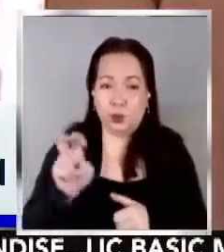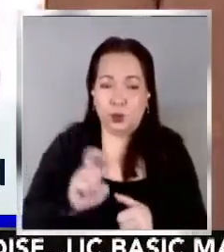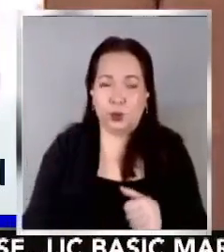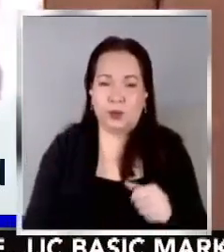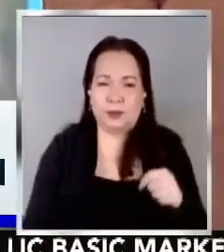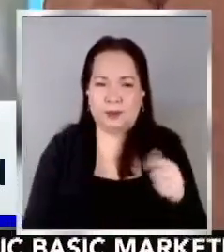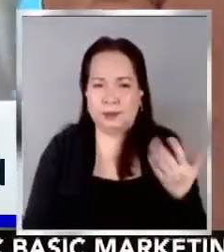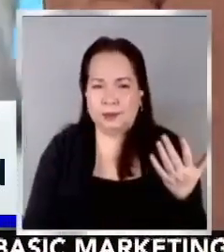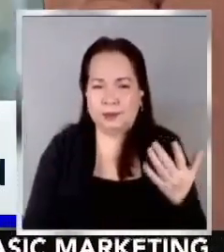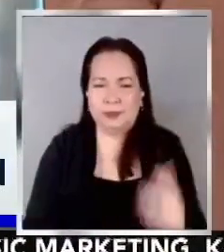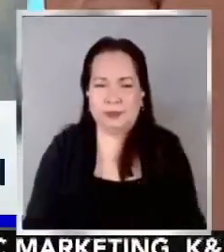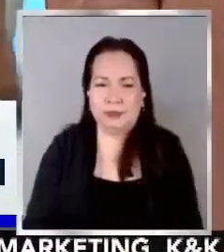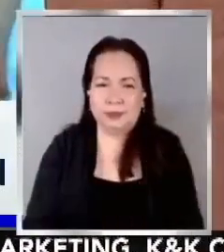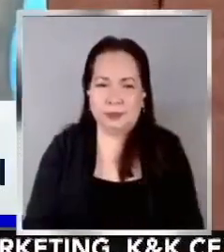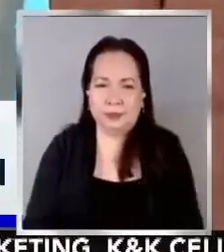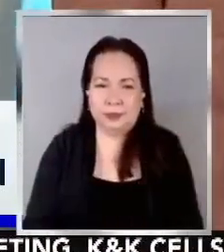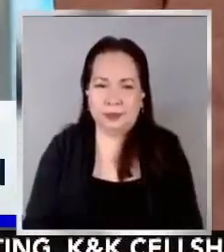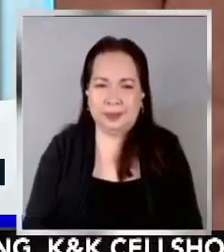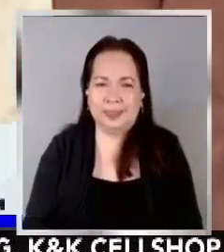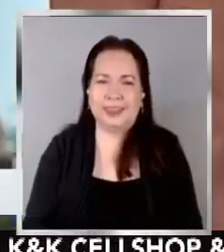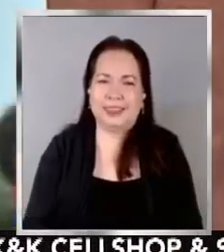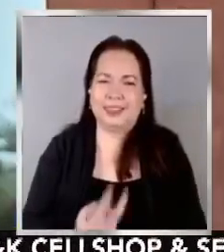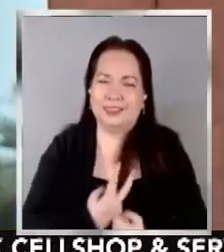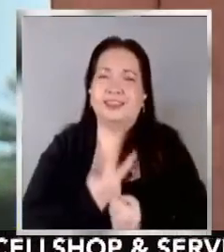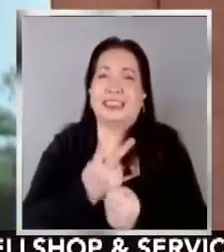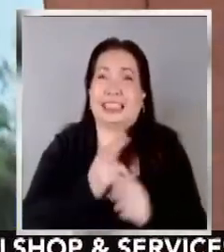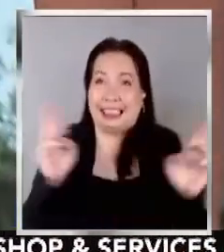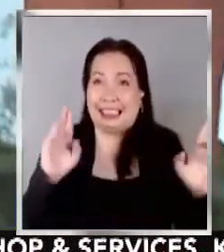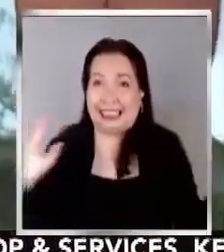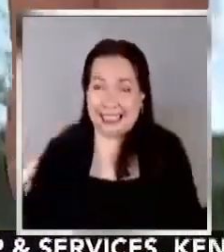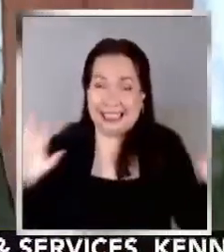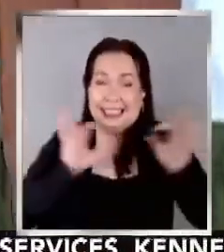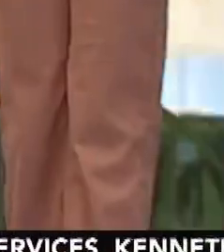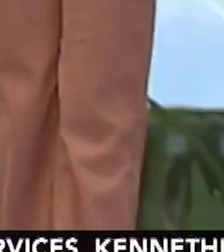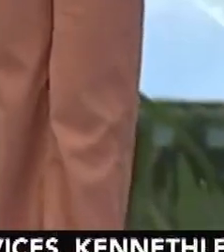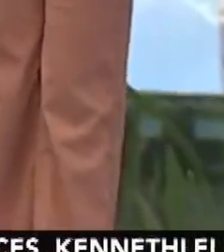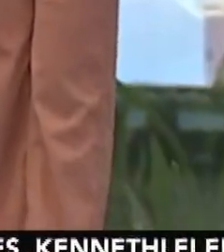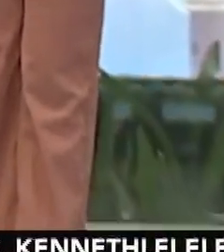Nelson Canlas updated sa Showbiz Happenings.